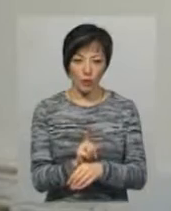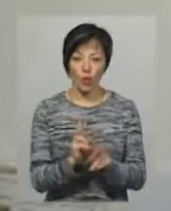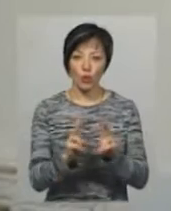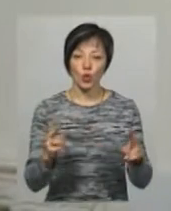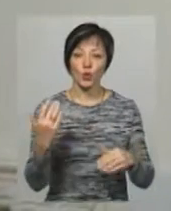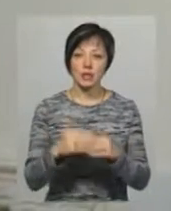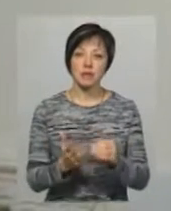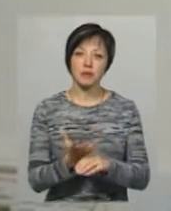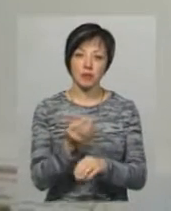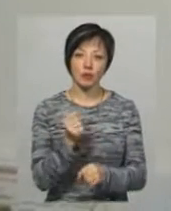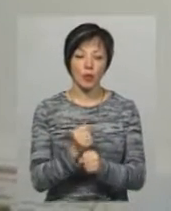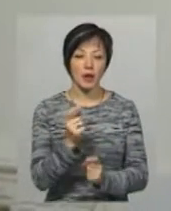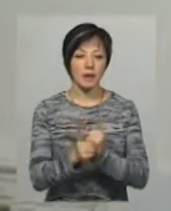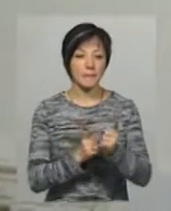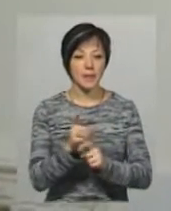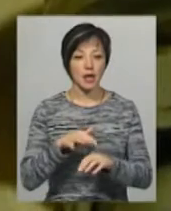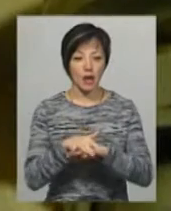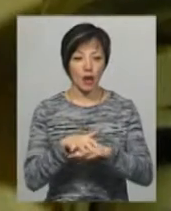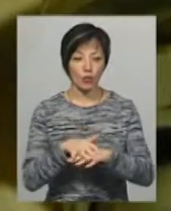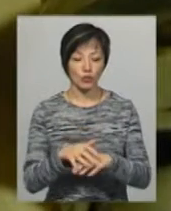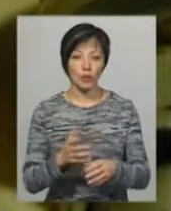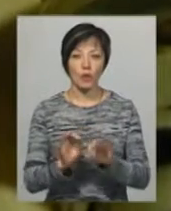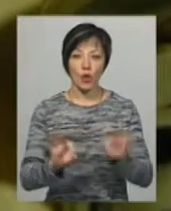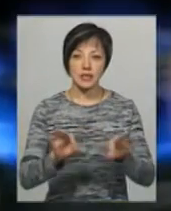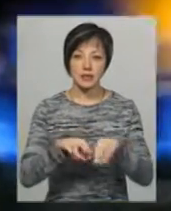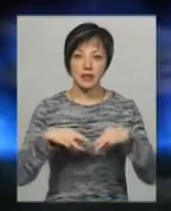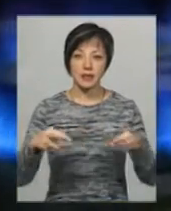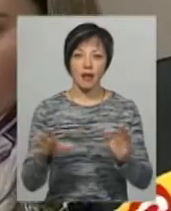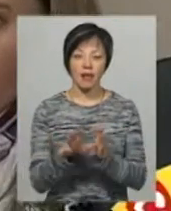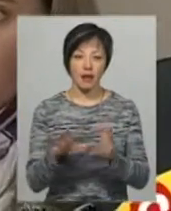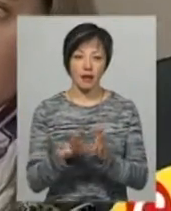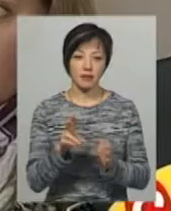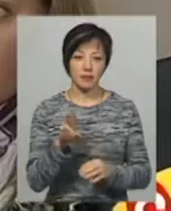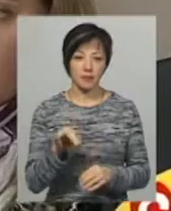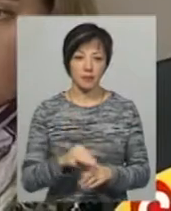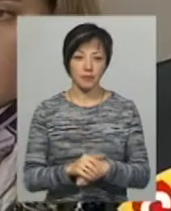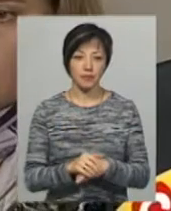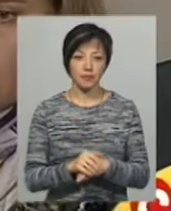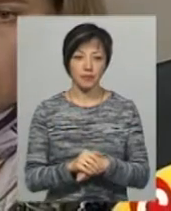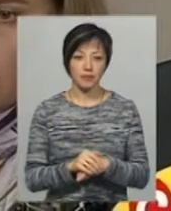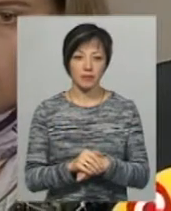хто вже заплатив, зроблять перерахунок, пояснив міністр енергетики Ігор Насалик. Нарахування, які